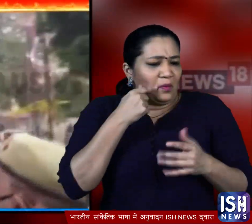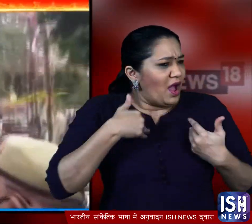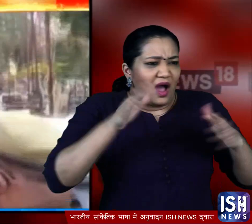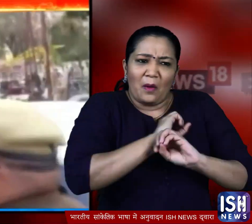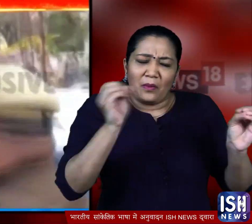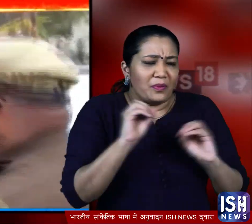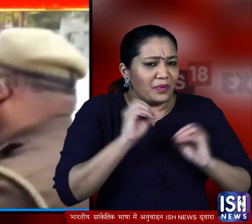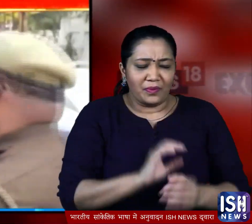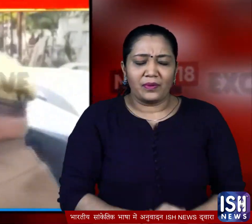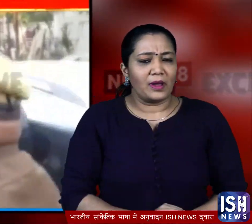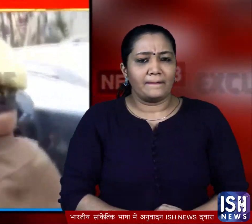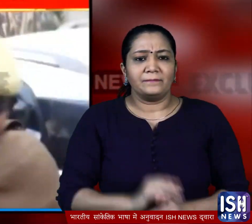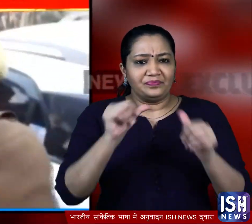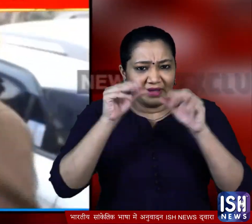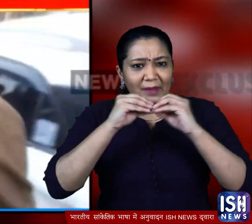दिया।